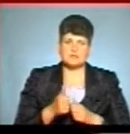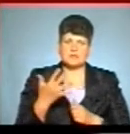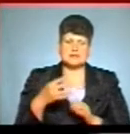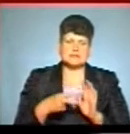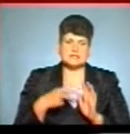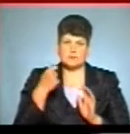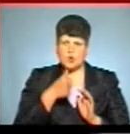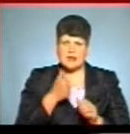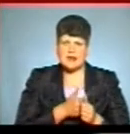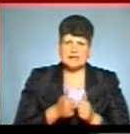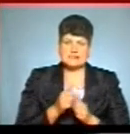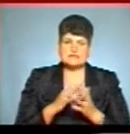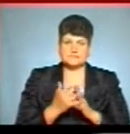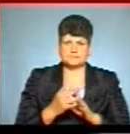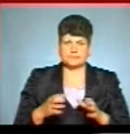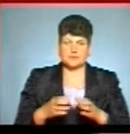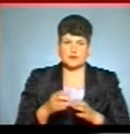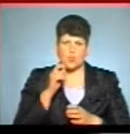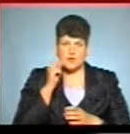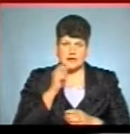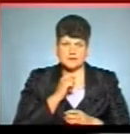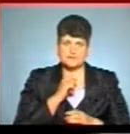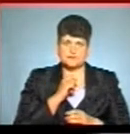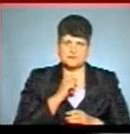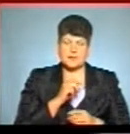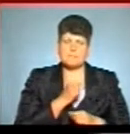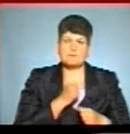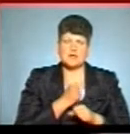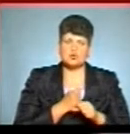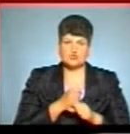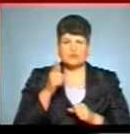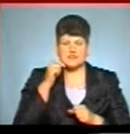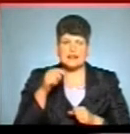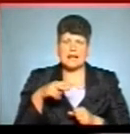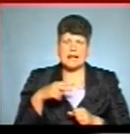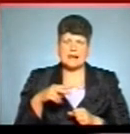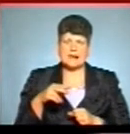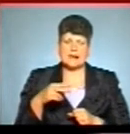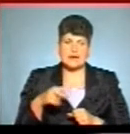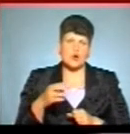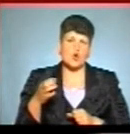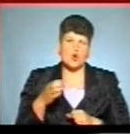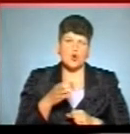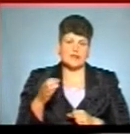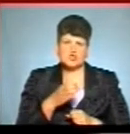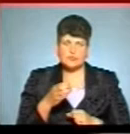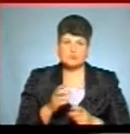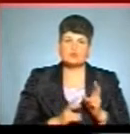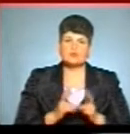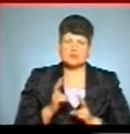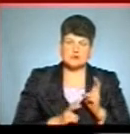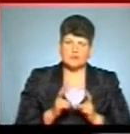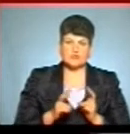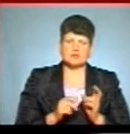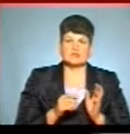57 років – лідер селянської партії України. Працює на Чортківському лікеро-горілчаному заводі у період з 1995